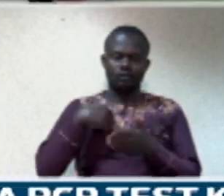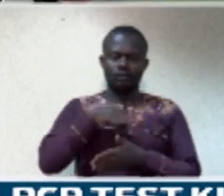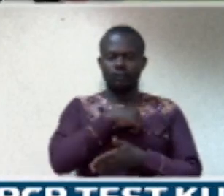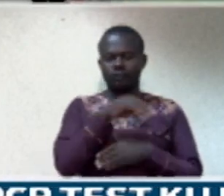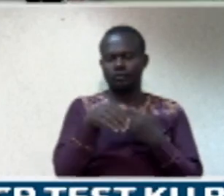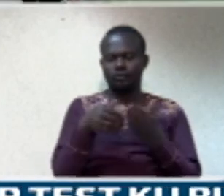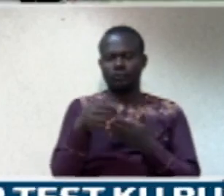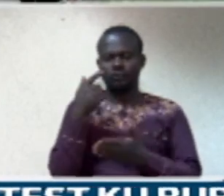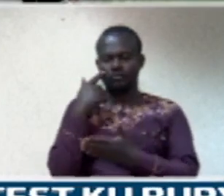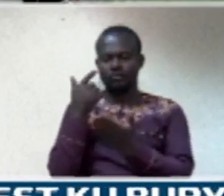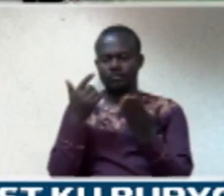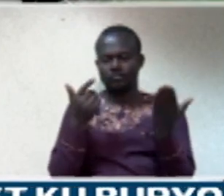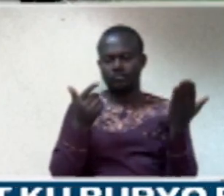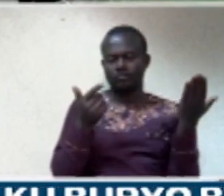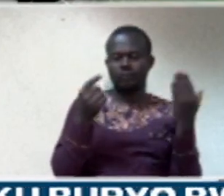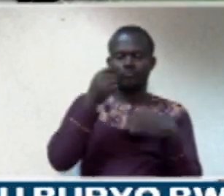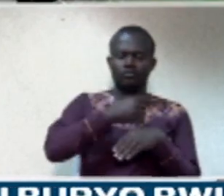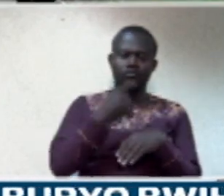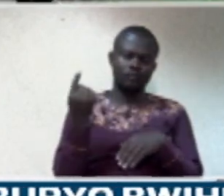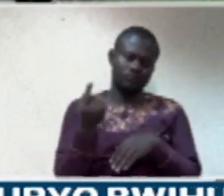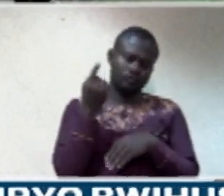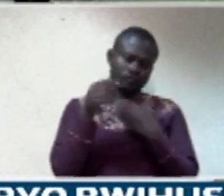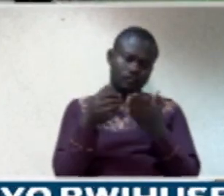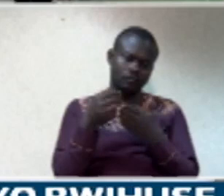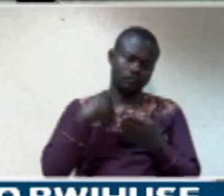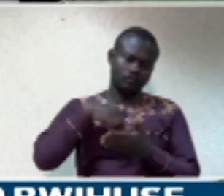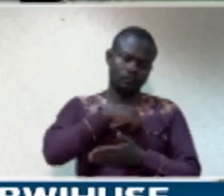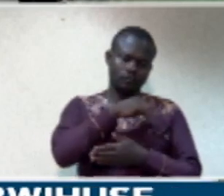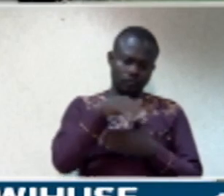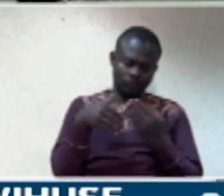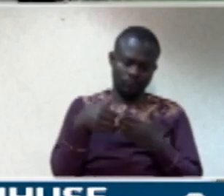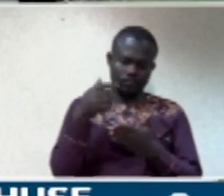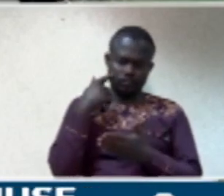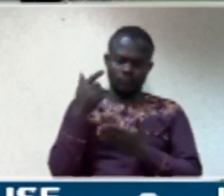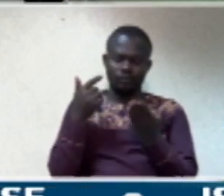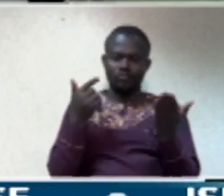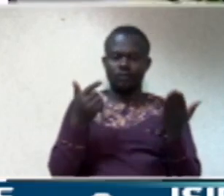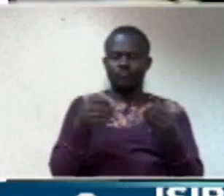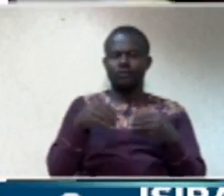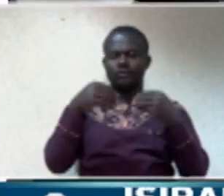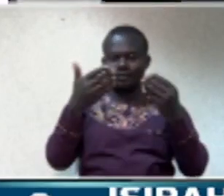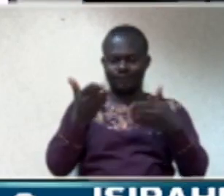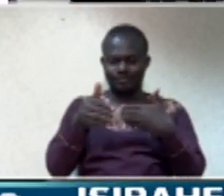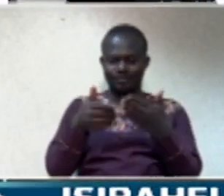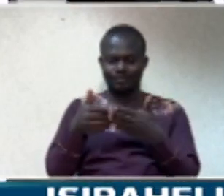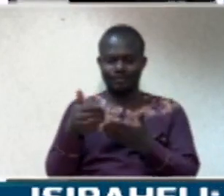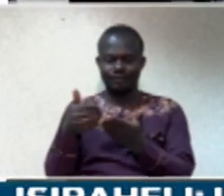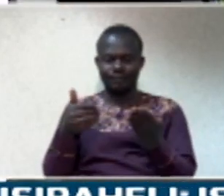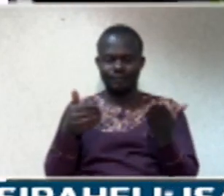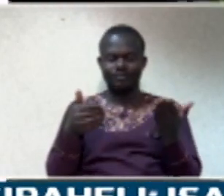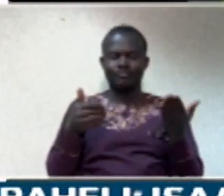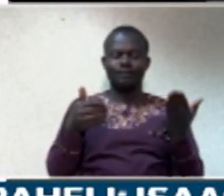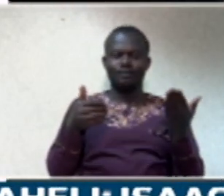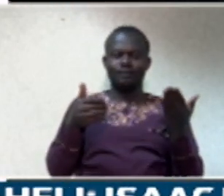nko ku 300,000 ku munsi muzi ko tugitangira twatanga ibisubizo nyuma y'amasaha 28 ariko murabizi mu minsi ishize dusigaye tubitanga mu